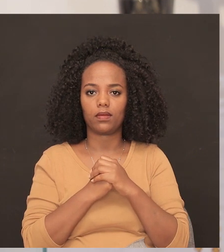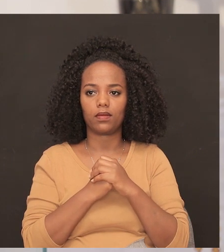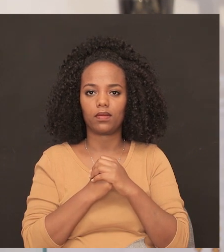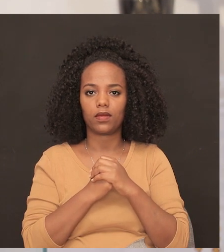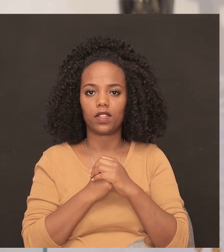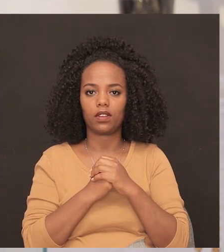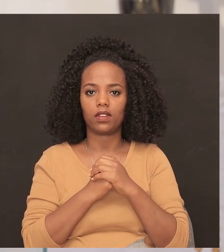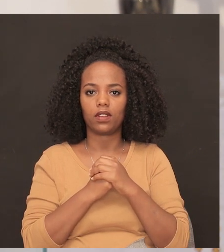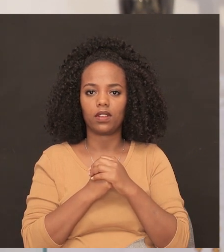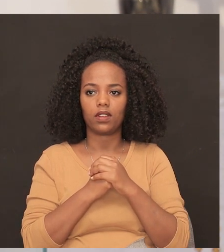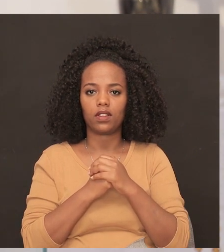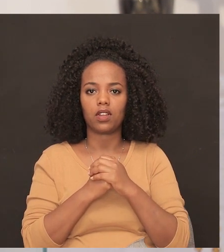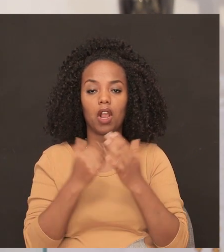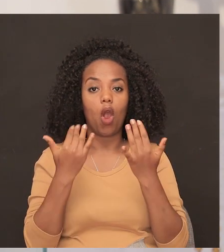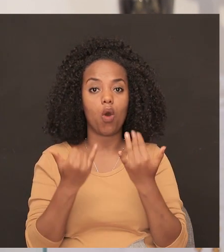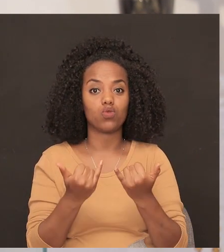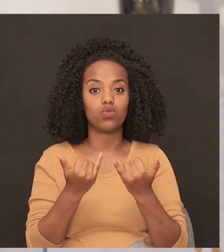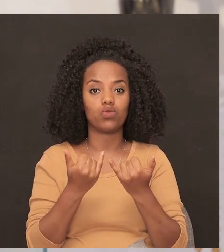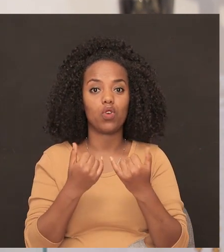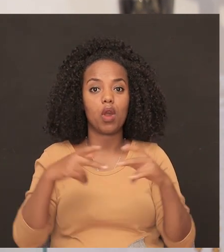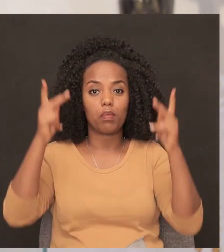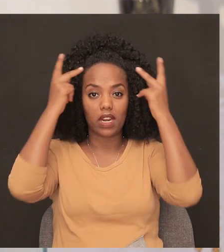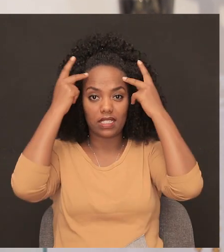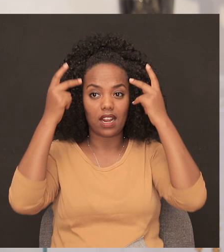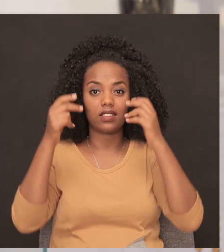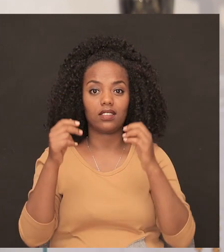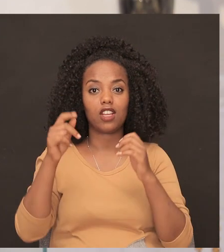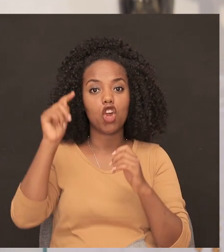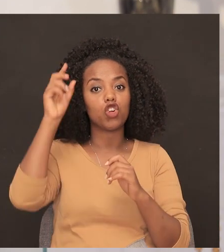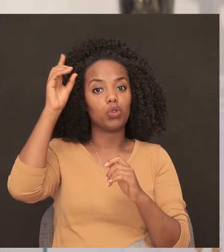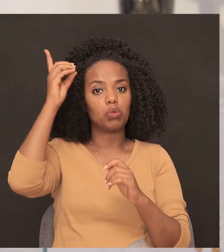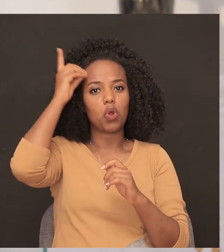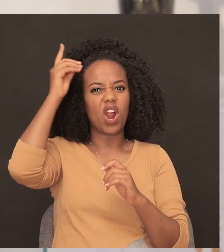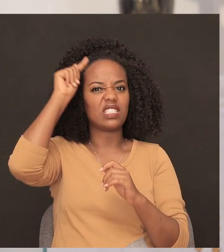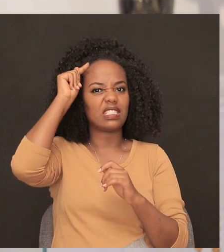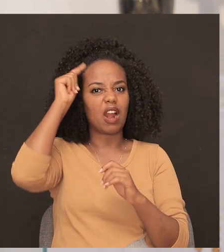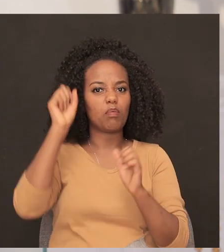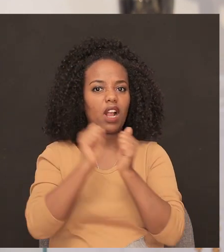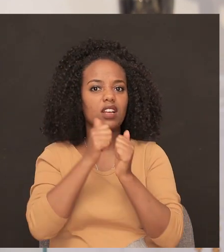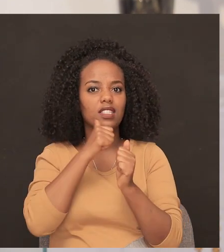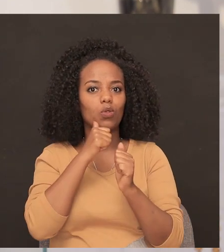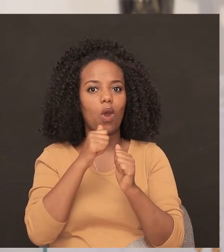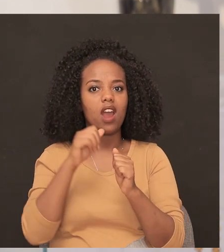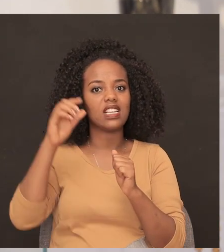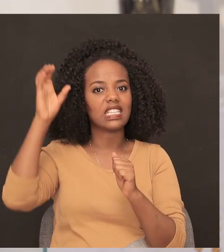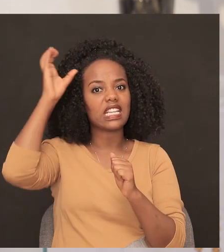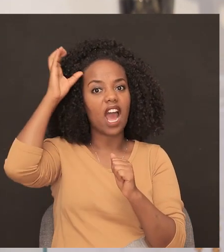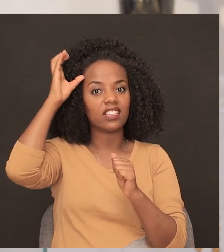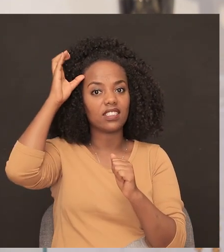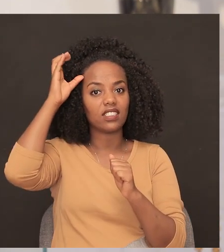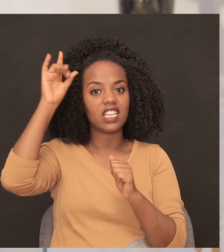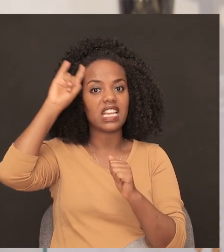ሂላሪ ክሊንተን ካሁኑ ፕሬዝዳንት ጋር ከዶናልድ ትራምፕ ጋር ስትወዳደር አሸንፋለሁ ብላ